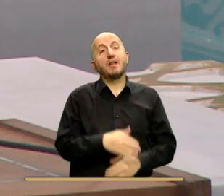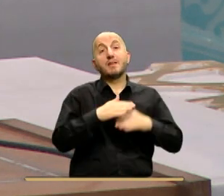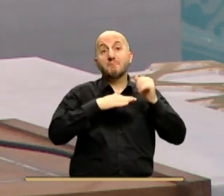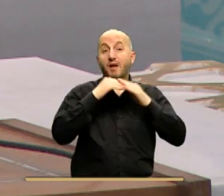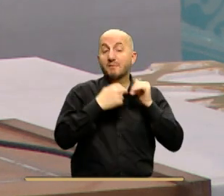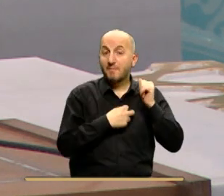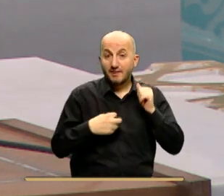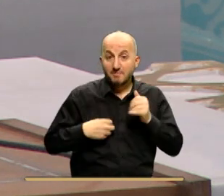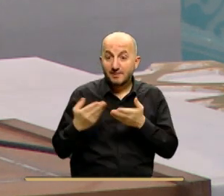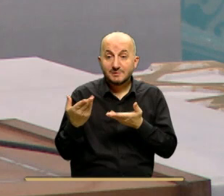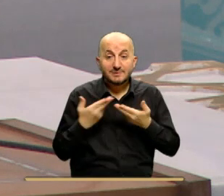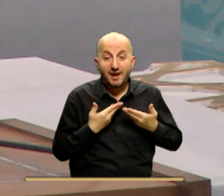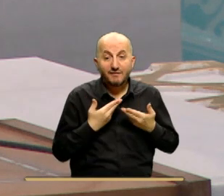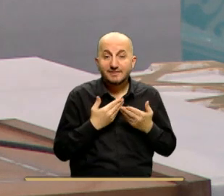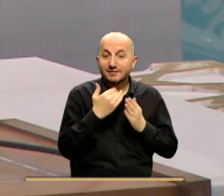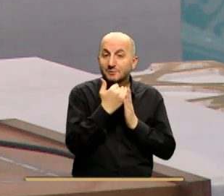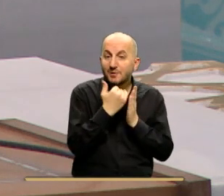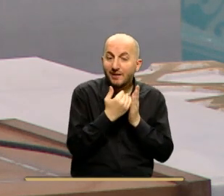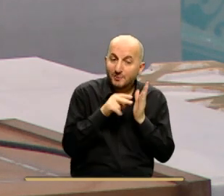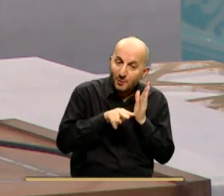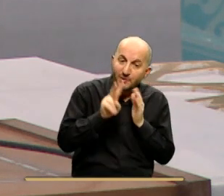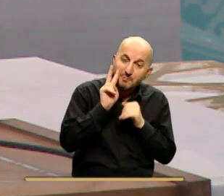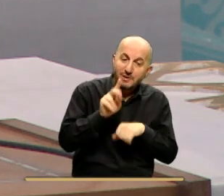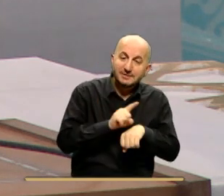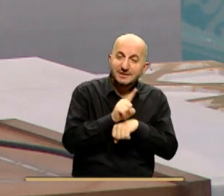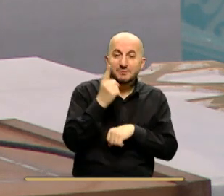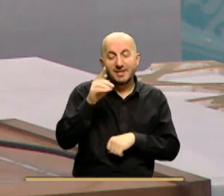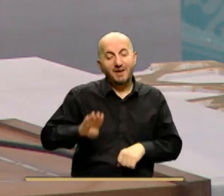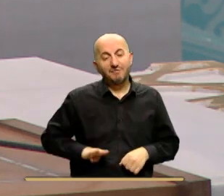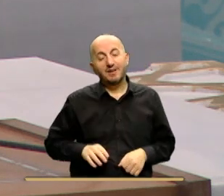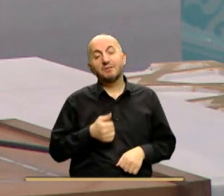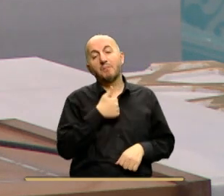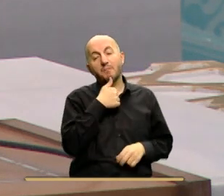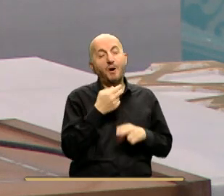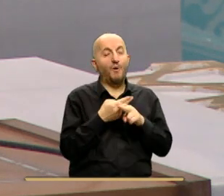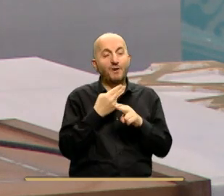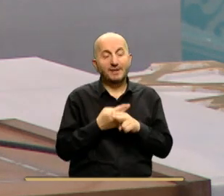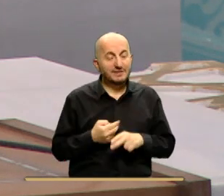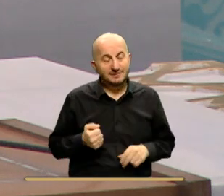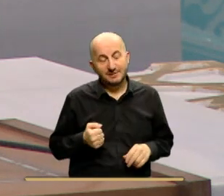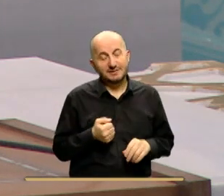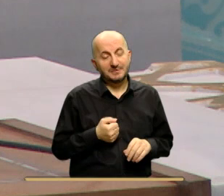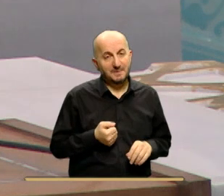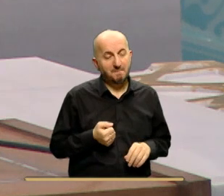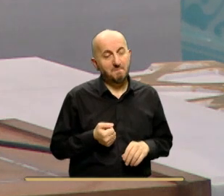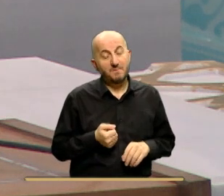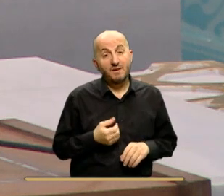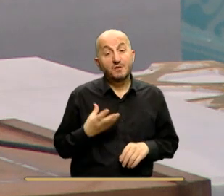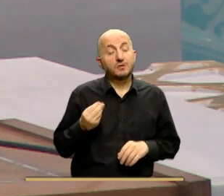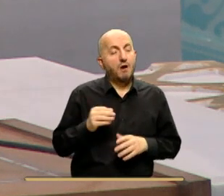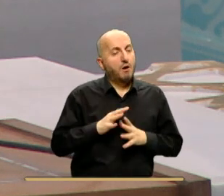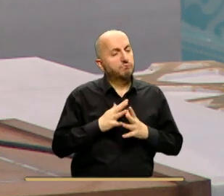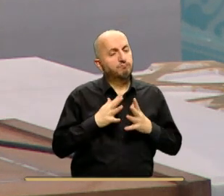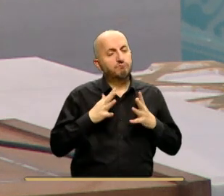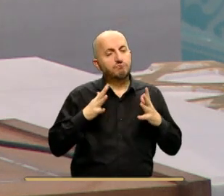İbrahim'in davet metoduna baktığımız zaman bir evlat baba örnekliğindeki çok